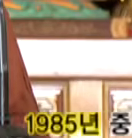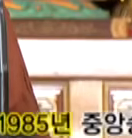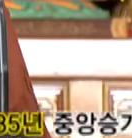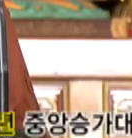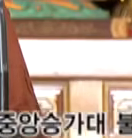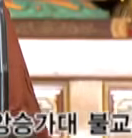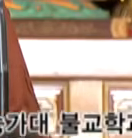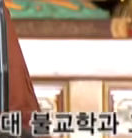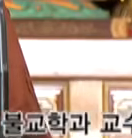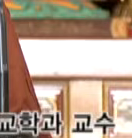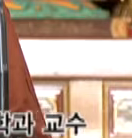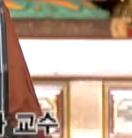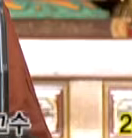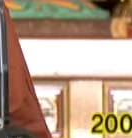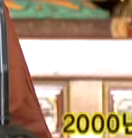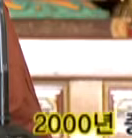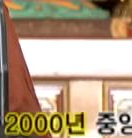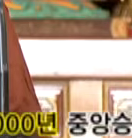도업과 학업,